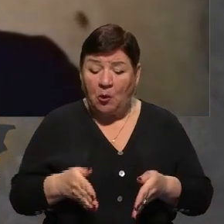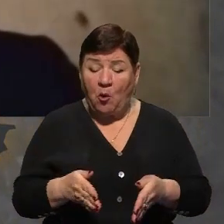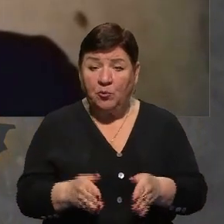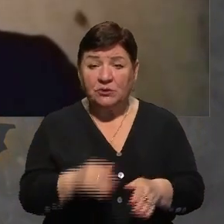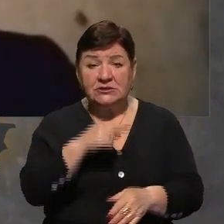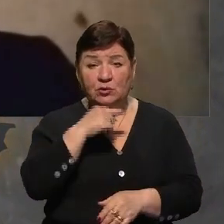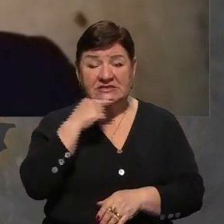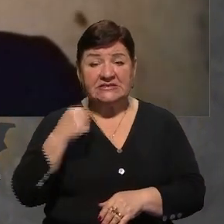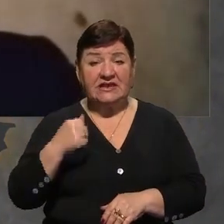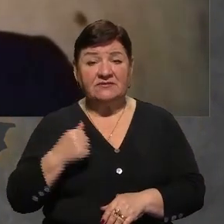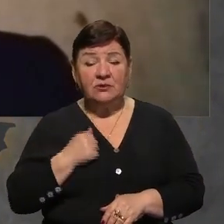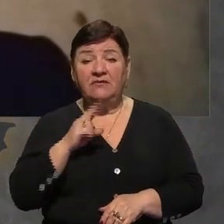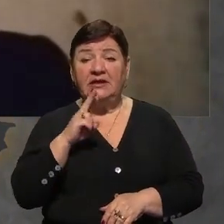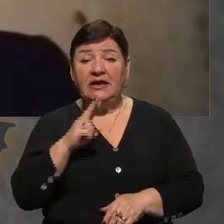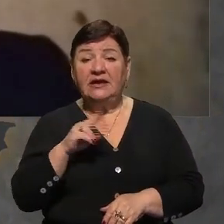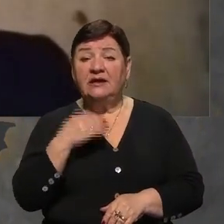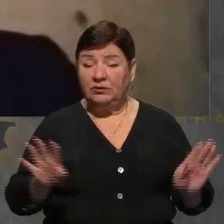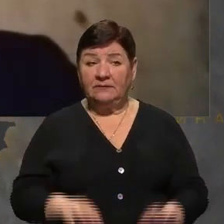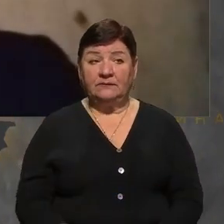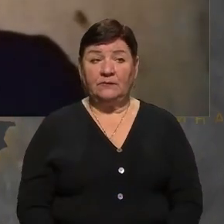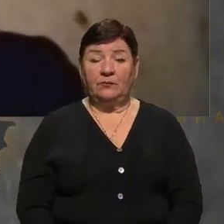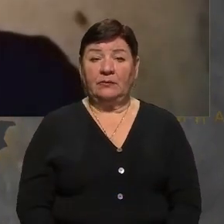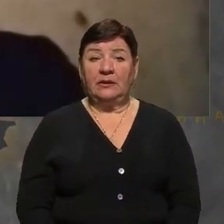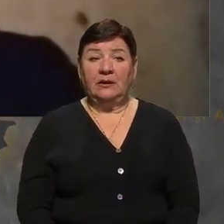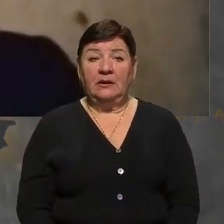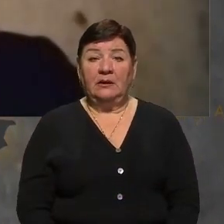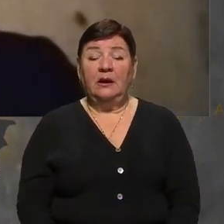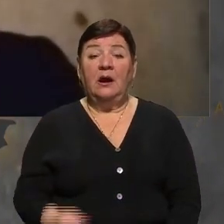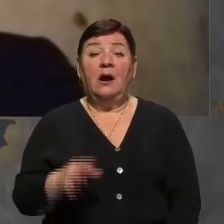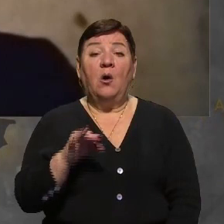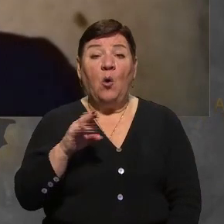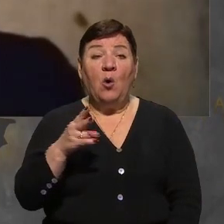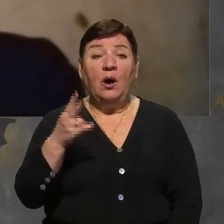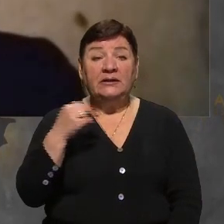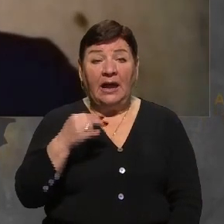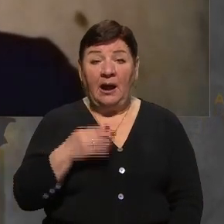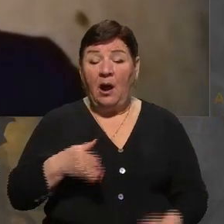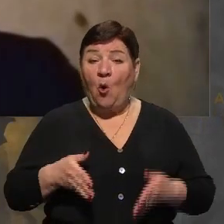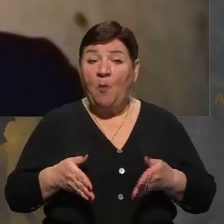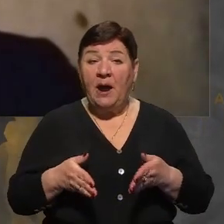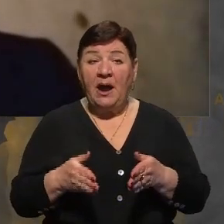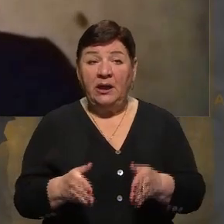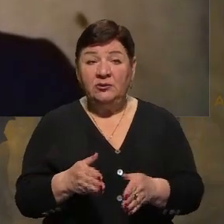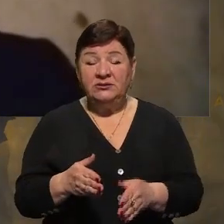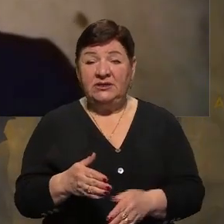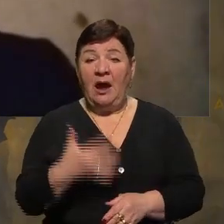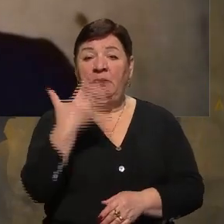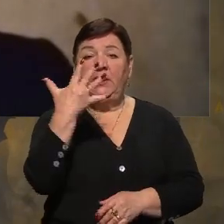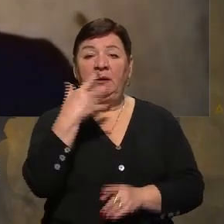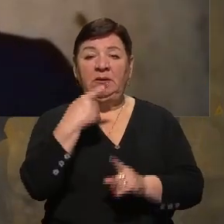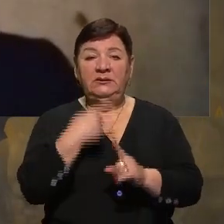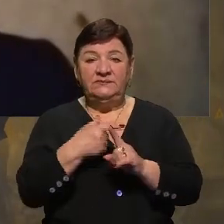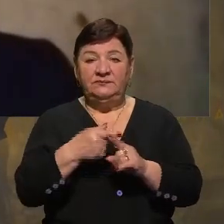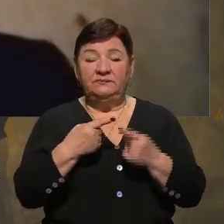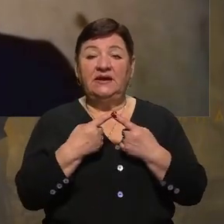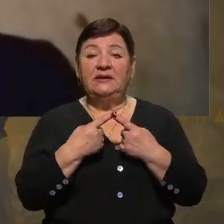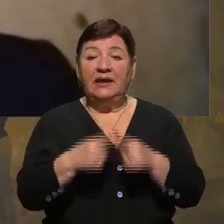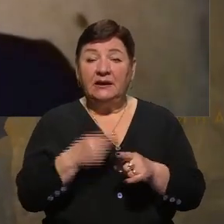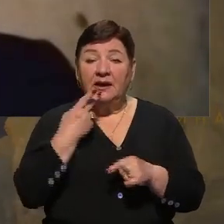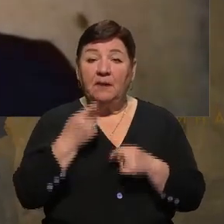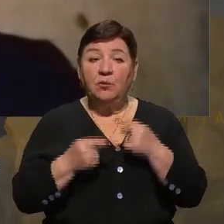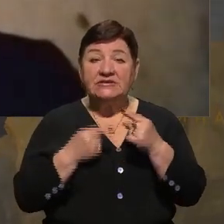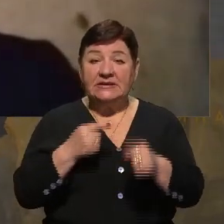російські військові? Які їхні фортифікаційні споруди? О, так, да, копаються вони на всі 5 з плюсом. У них і техніка постійно